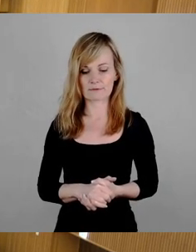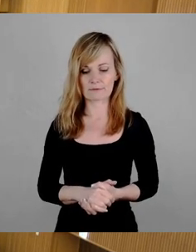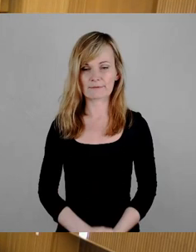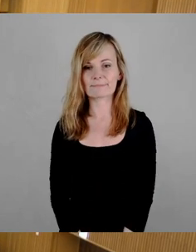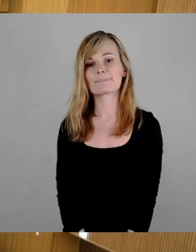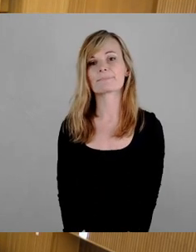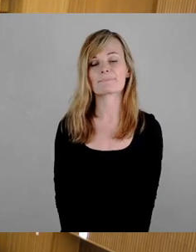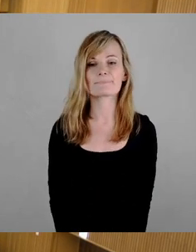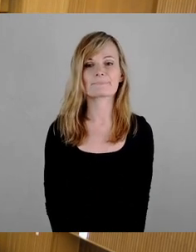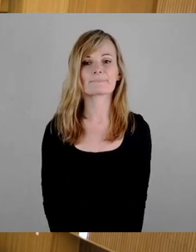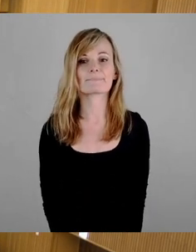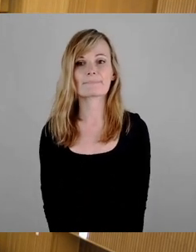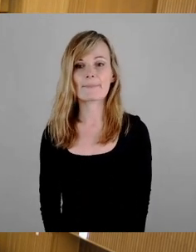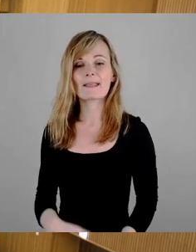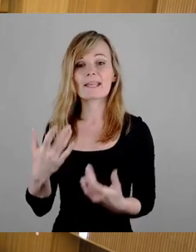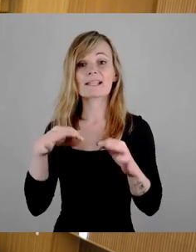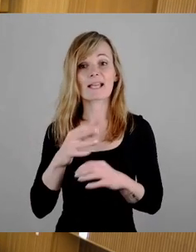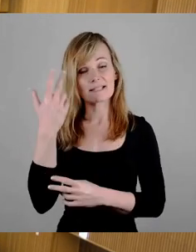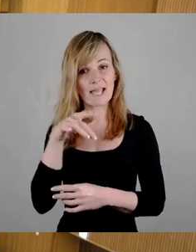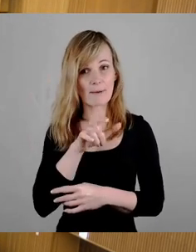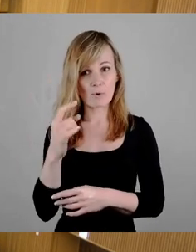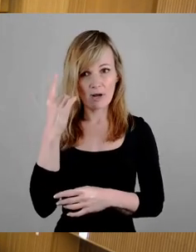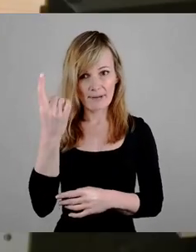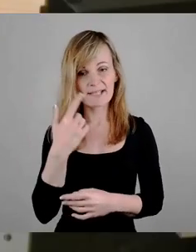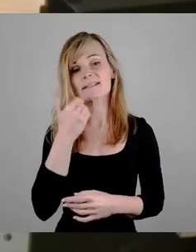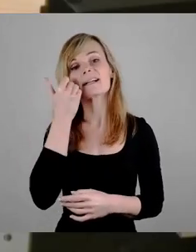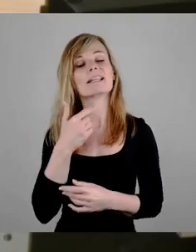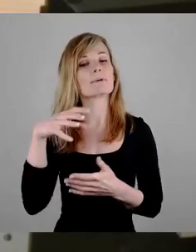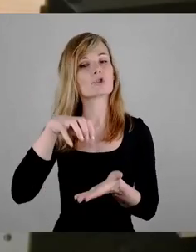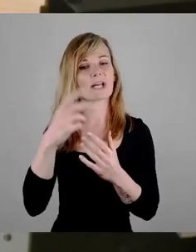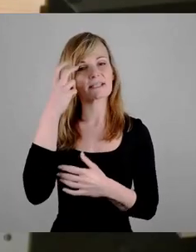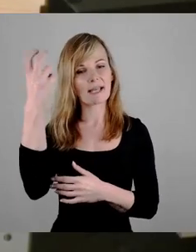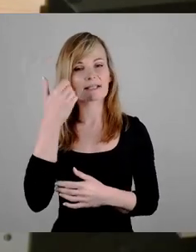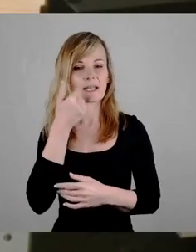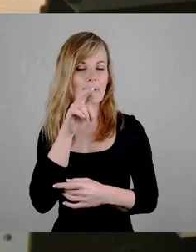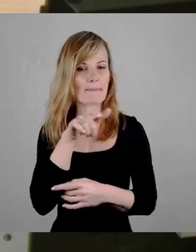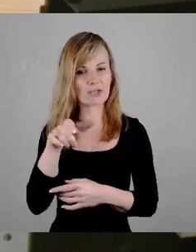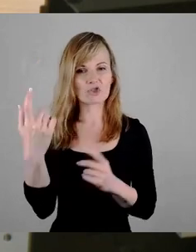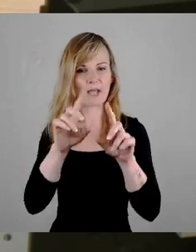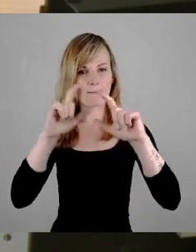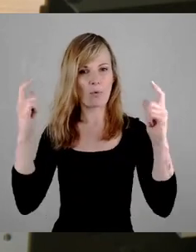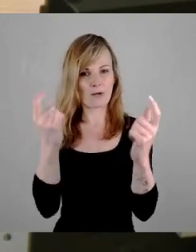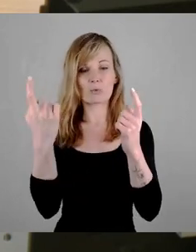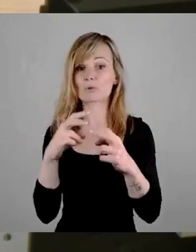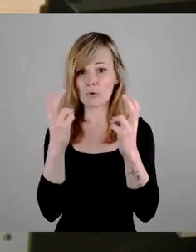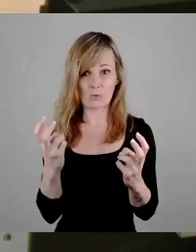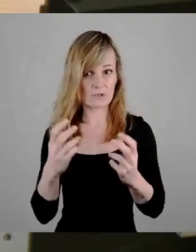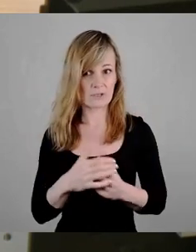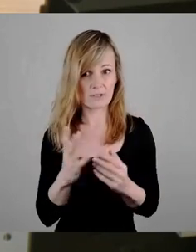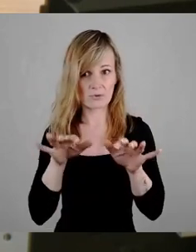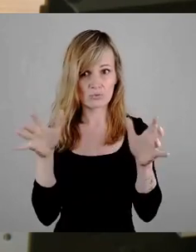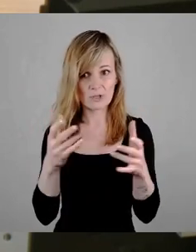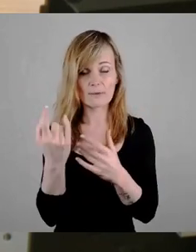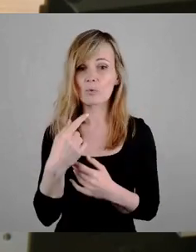Ja, sehr geehrter Herr Bürgermeister, liebe Stadträtinnen und Stadträte, liebe Menschen auf der Empore und zu Hause am Stream oder bei